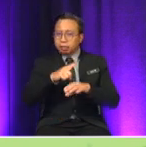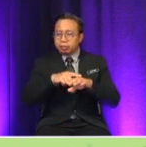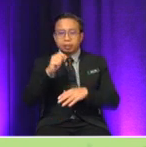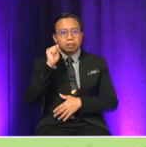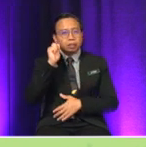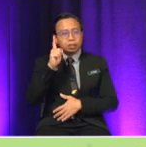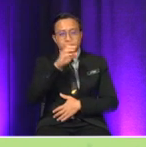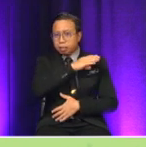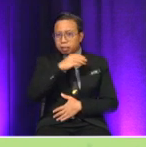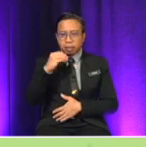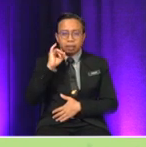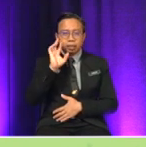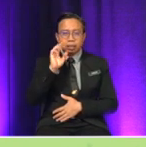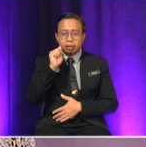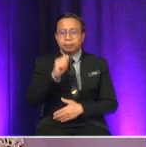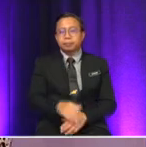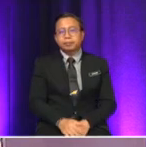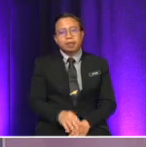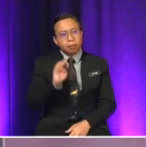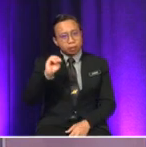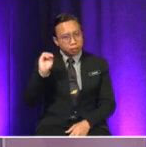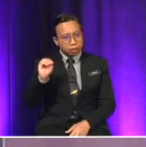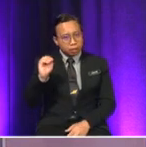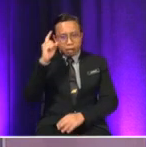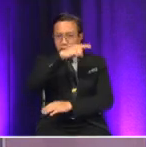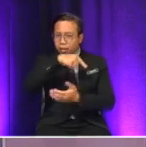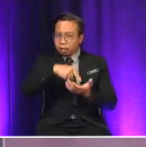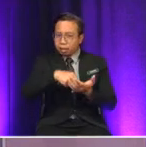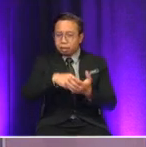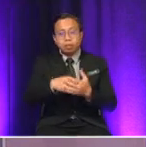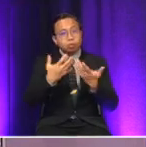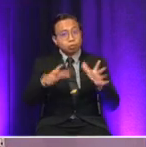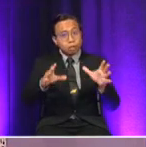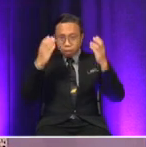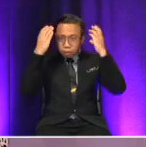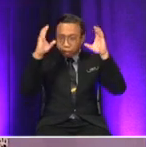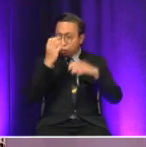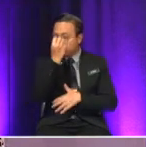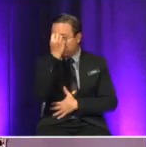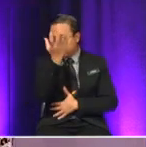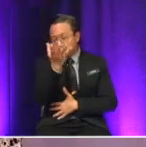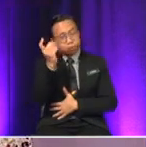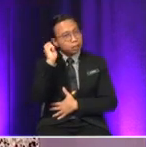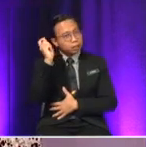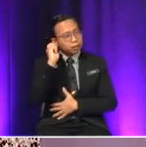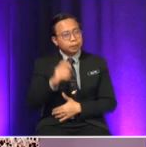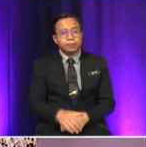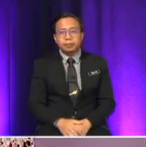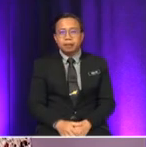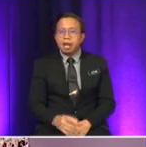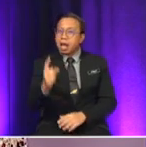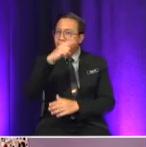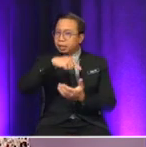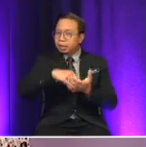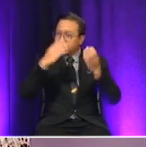Alisha dan juga Ira. Baik, murid-murid, sebenarnya pada hari ini seperti yang telah cikgu bagi tahu sebentar tadi, bahawa pada hari